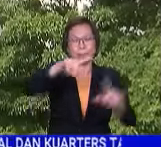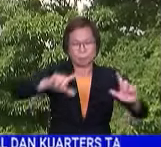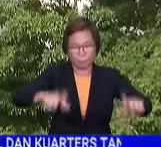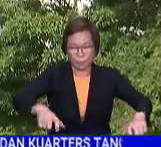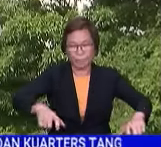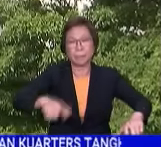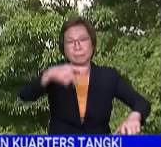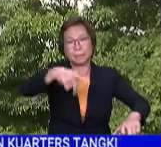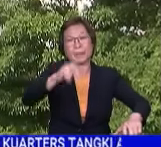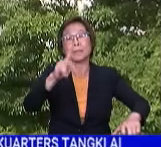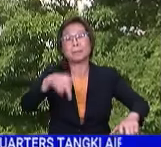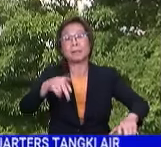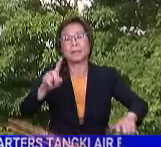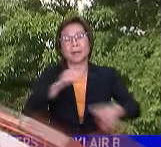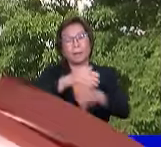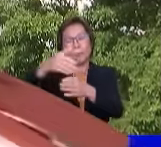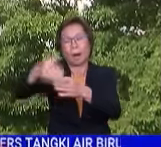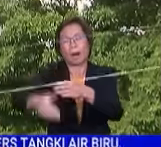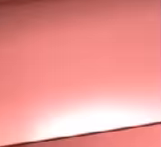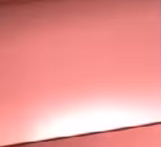Julai.